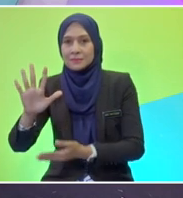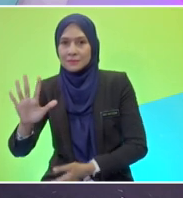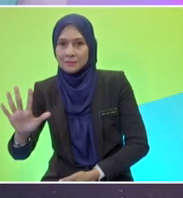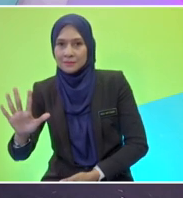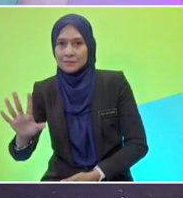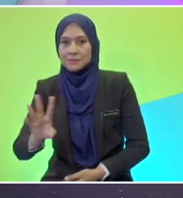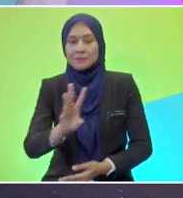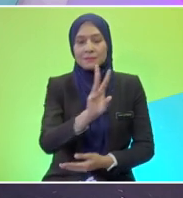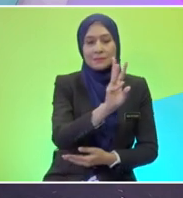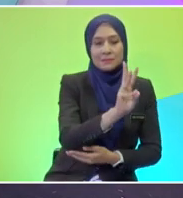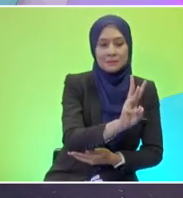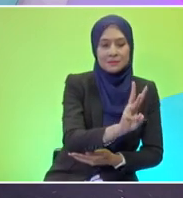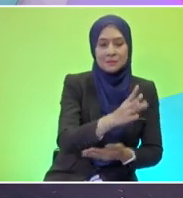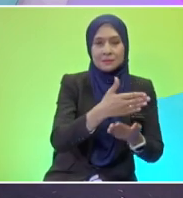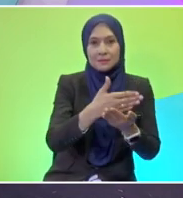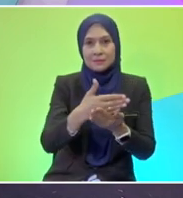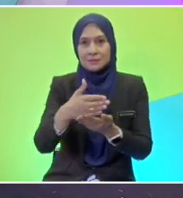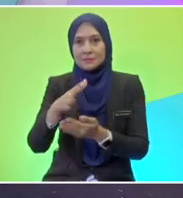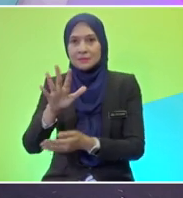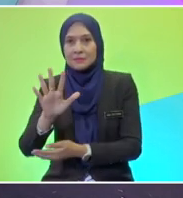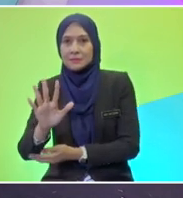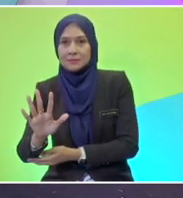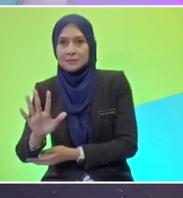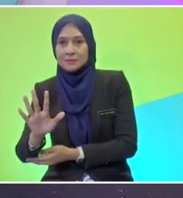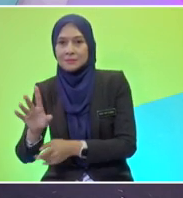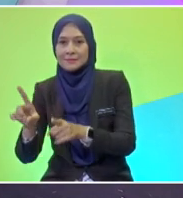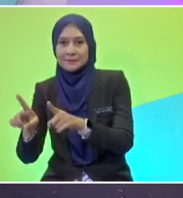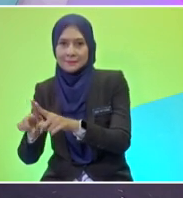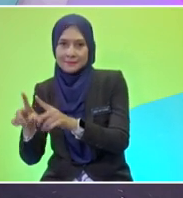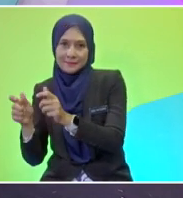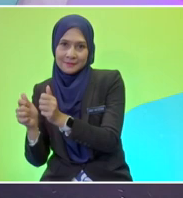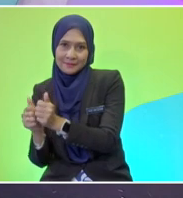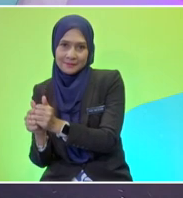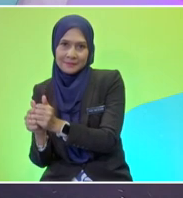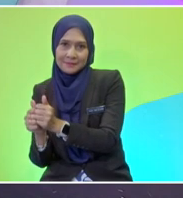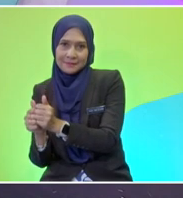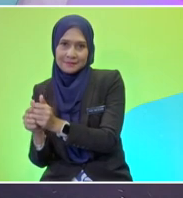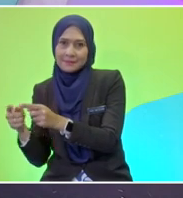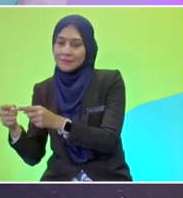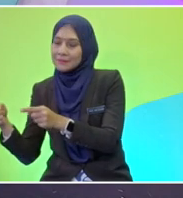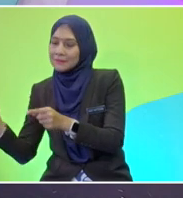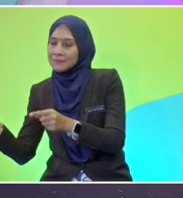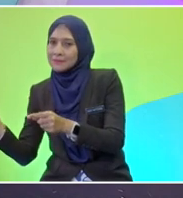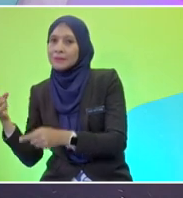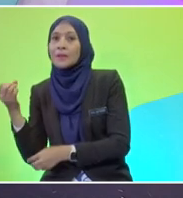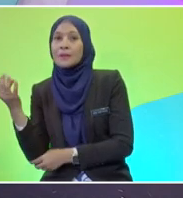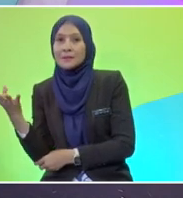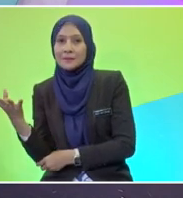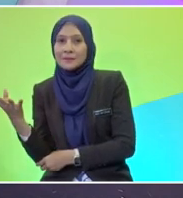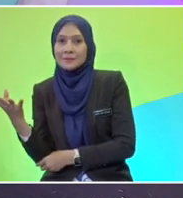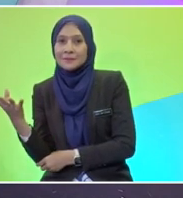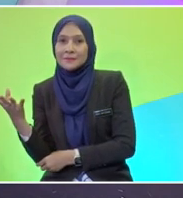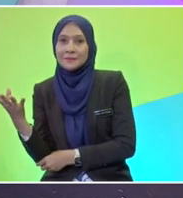Kak Fikah 1, nak bagi dekat kawan cikgu 1, nak bagi anak-anak cikgu nak tolak 5. Okey. Tolak 5. Boleh